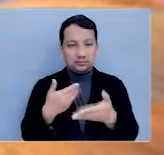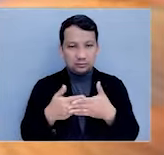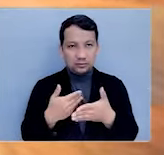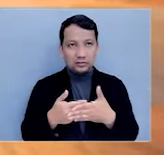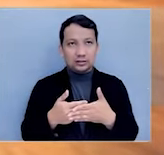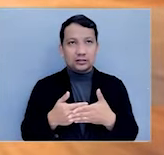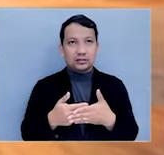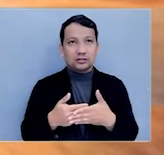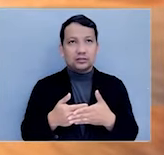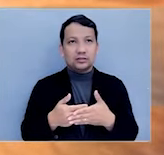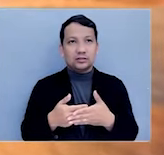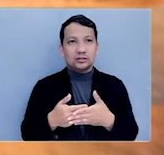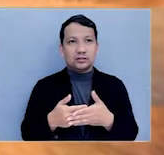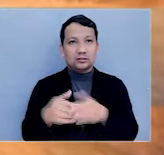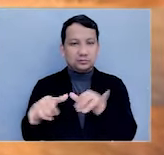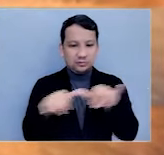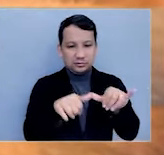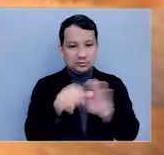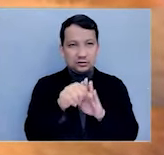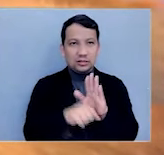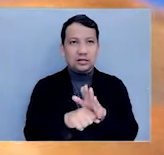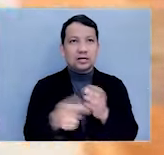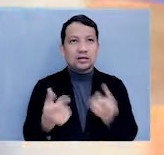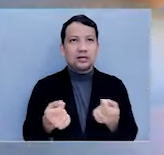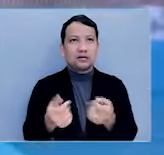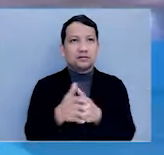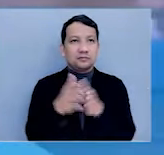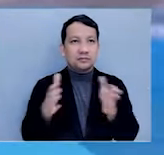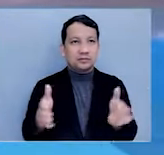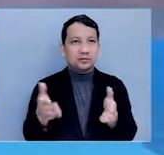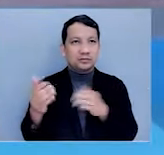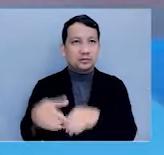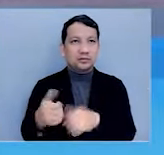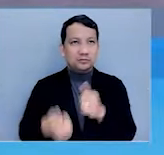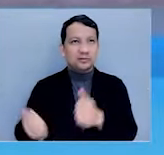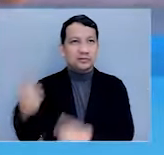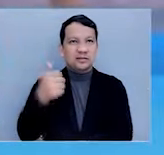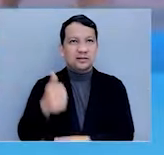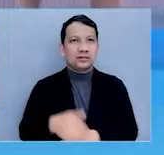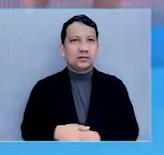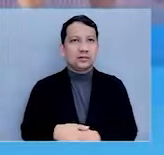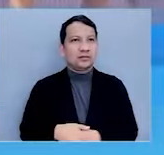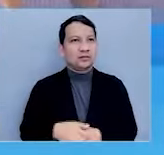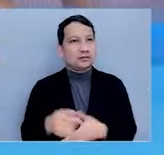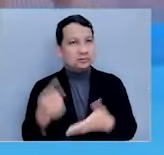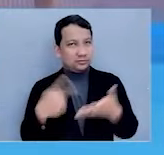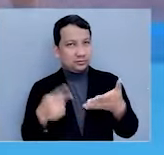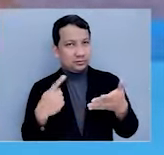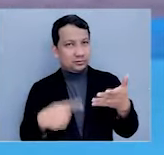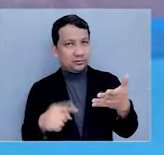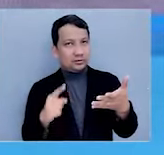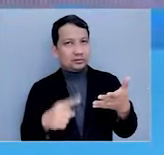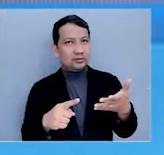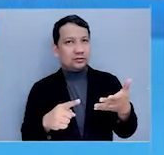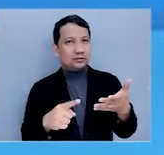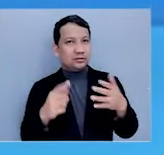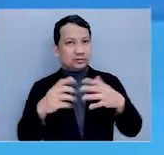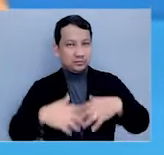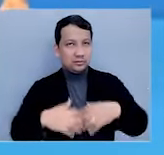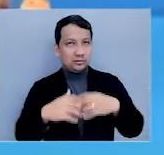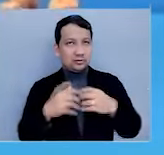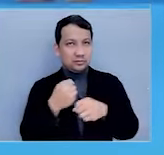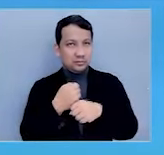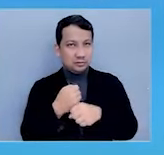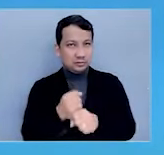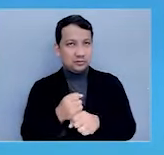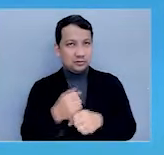breed standard, sila yung pinaka-malaki yung chance na manalo. Mm. So, chinecheck dyan una yung structure. Sige